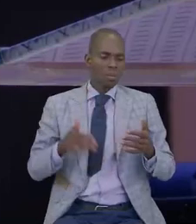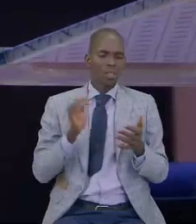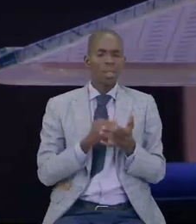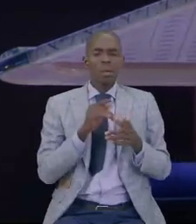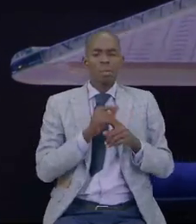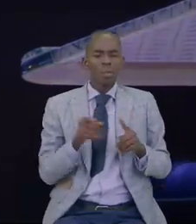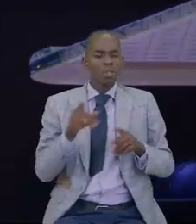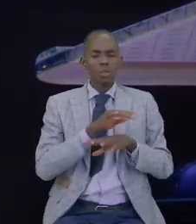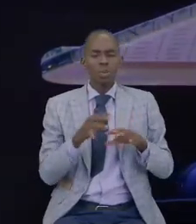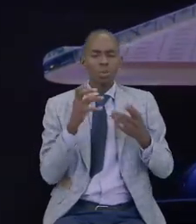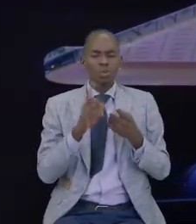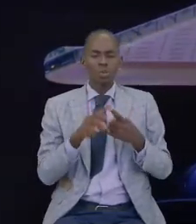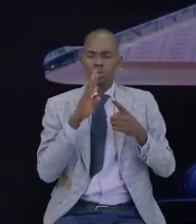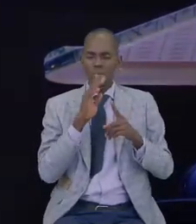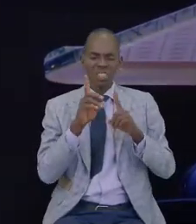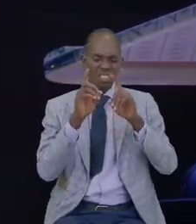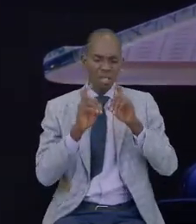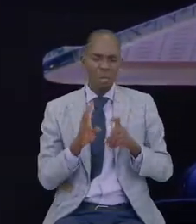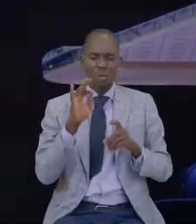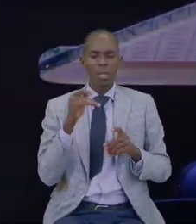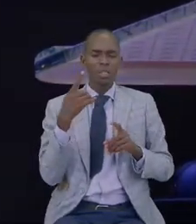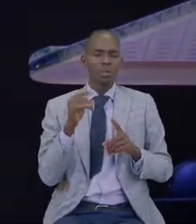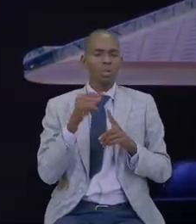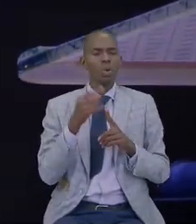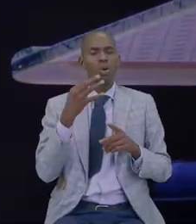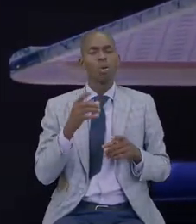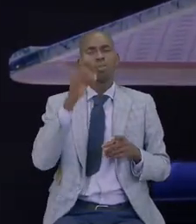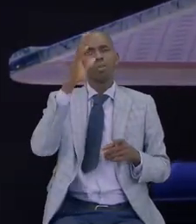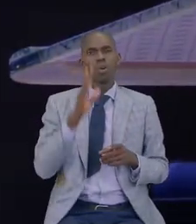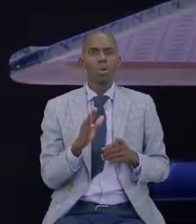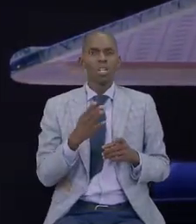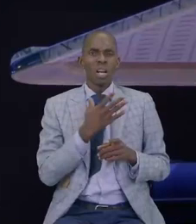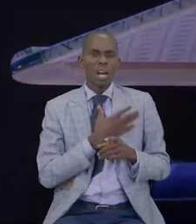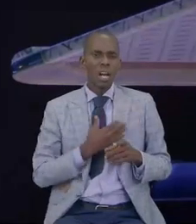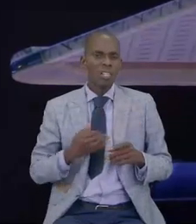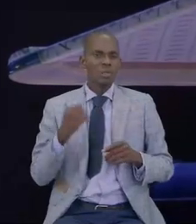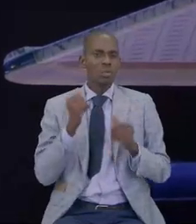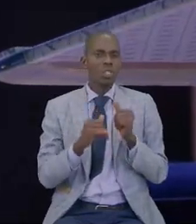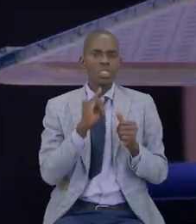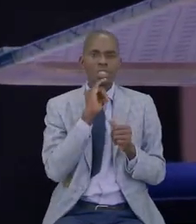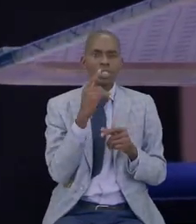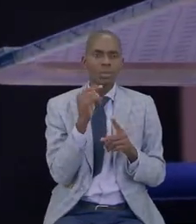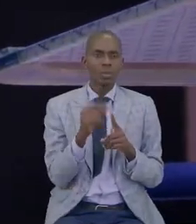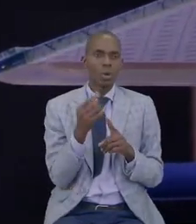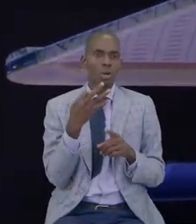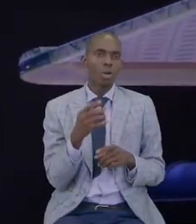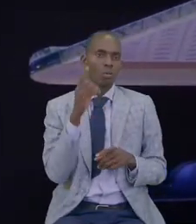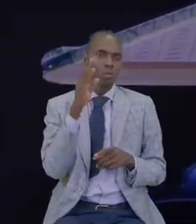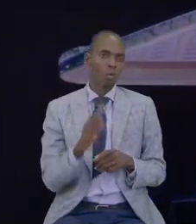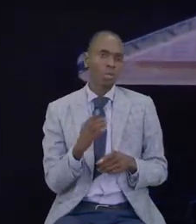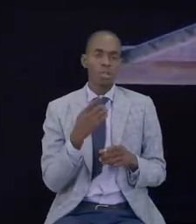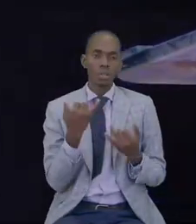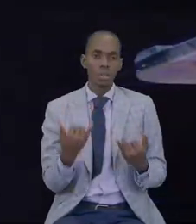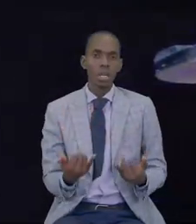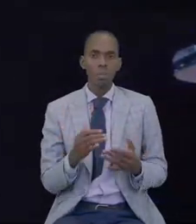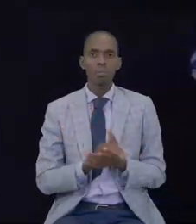as besoin d'avoir une fondation, un fondement sûr qui est la parole de Dieu. Revenons aux prédicateurs eux-mêmes, aux